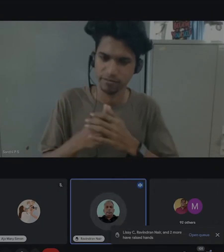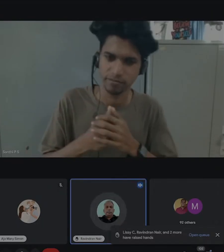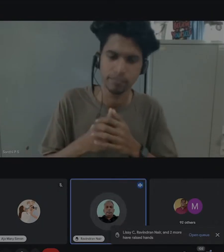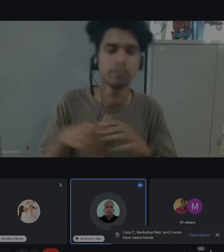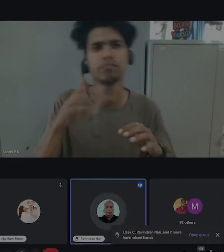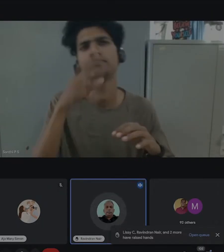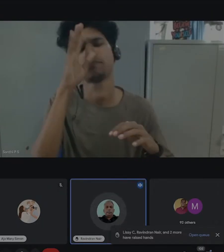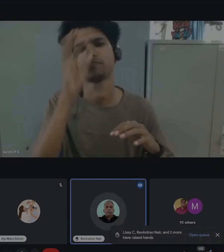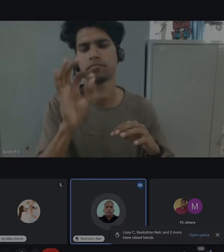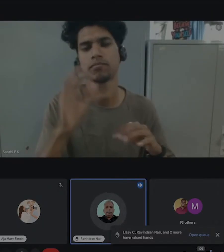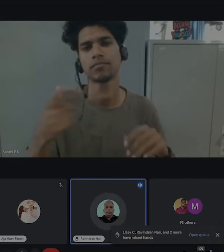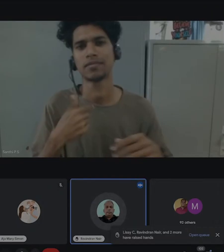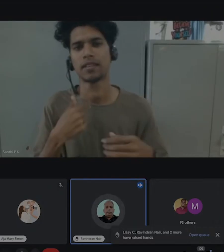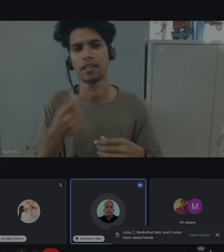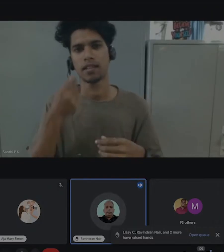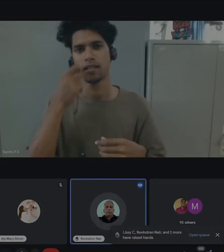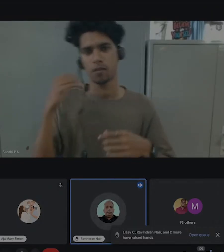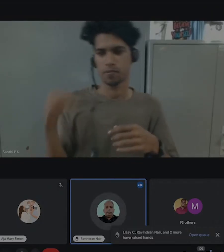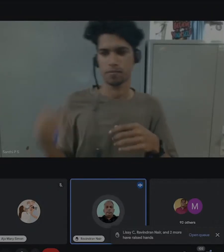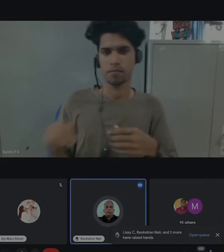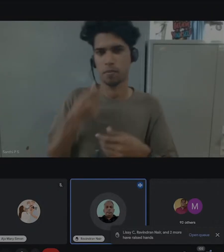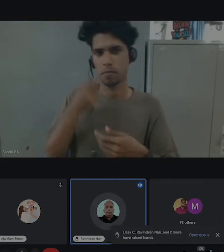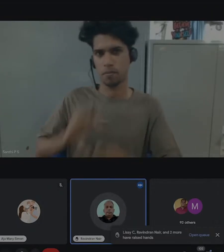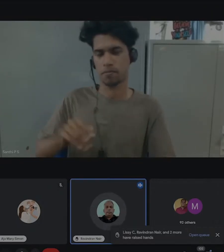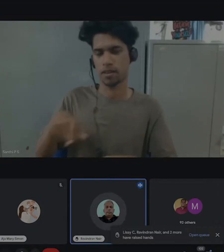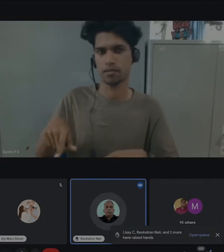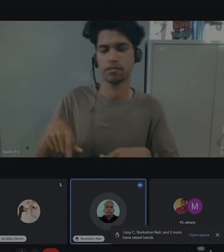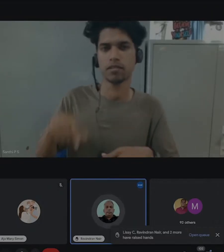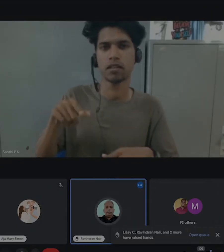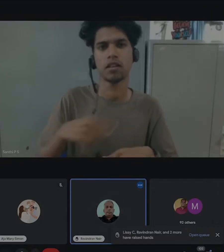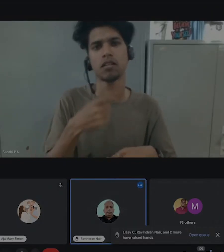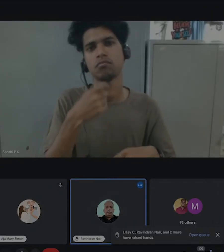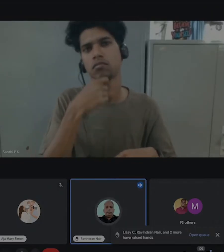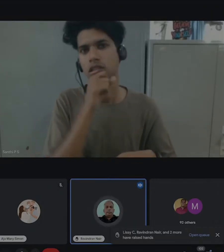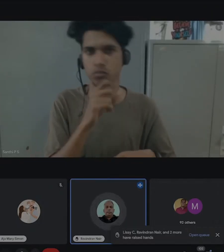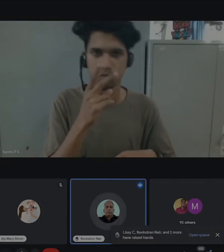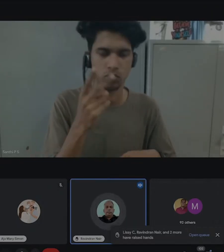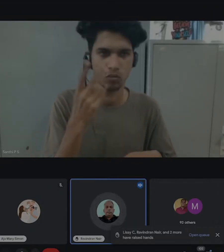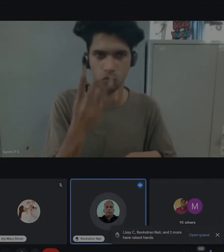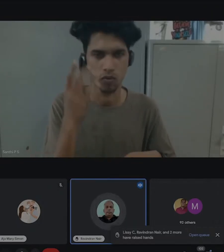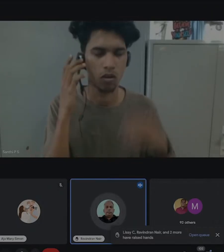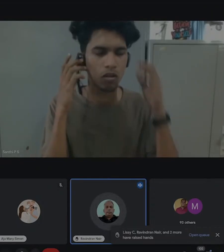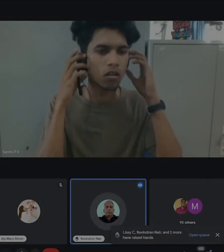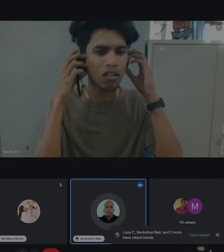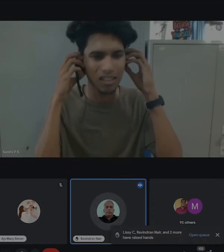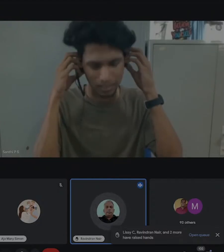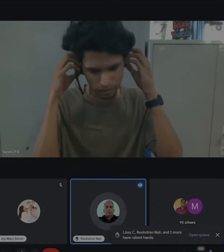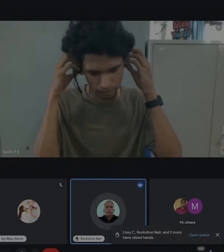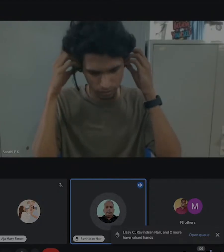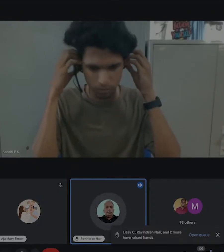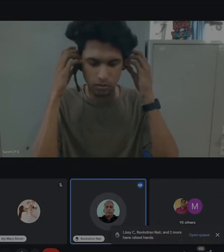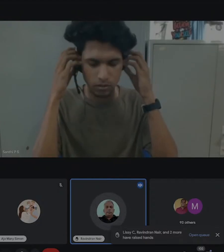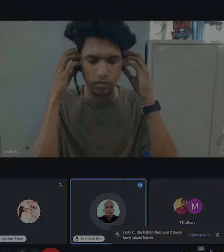മാഡം, എന്റെ ഒരു മകന് വേണ്ടിയിട്ടാണ് ചോദിക്കുന്നത്. മകൻ ഇപ്പം പ്രായം 24 വയസ്സുണ്ട്. അപ്പം അവന്റെ മെയിൻ ആയിട്ടുള്ള സ്പീച്ചിന്റെ